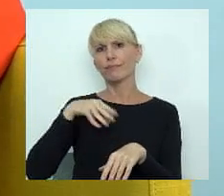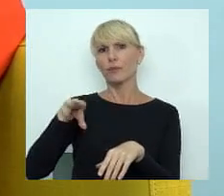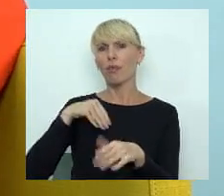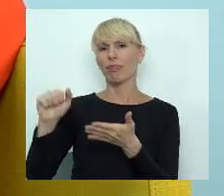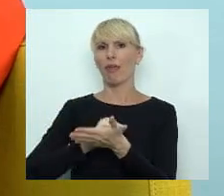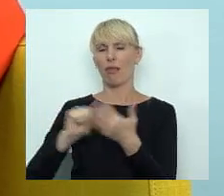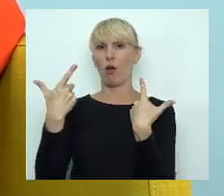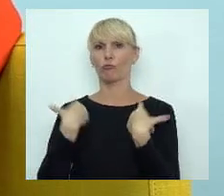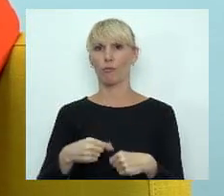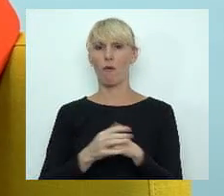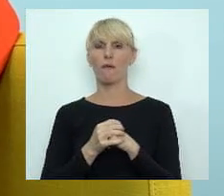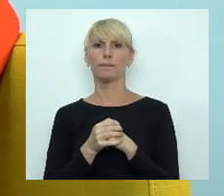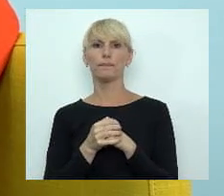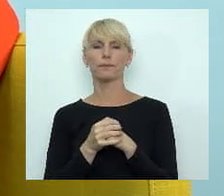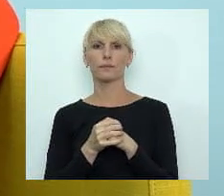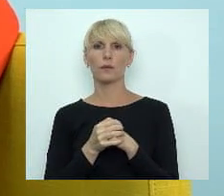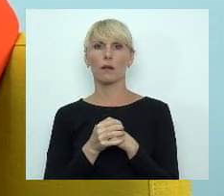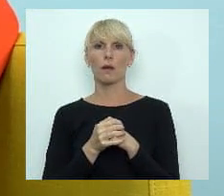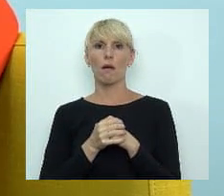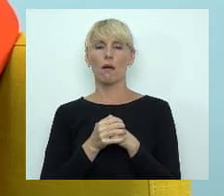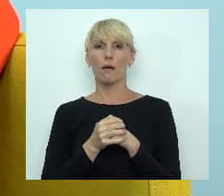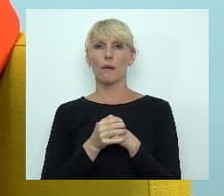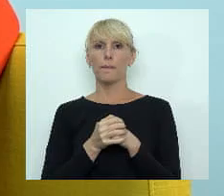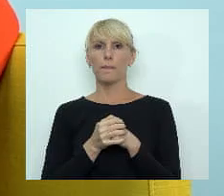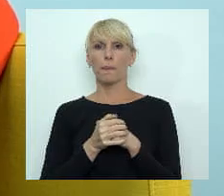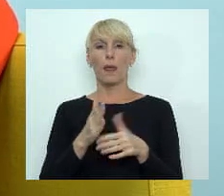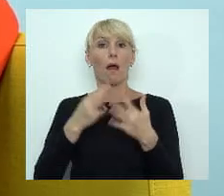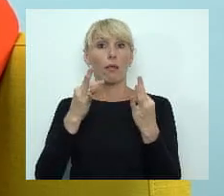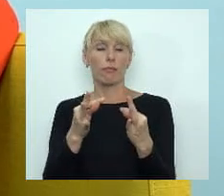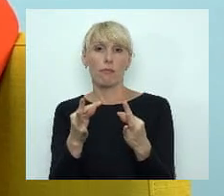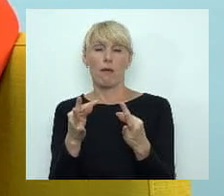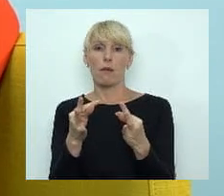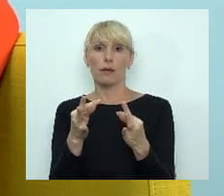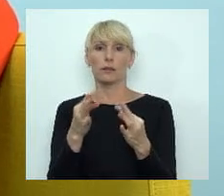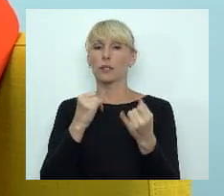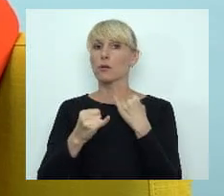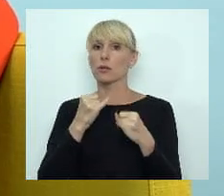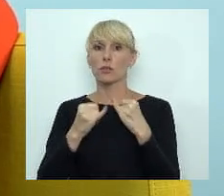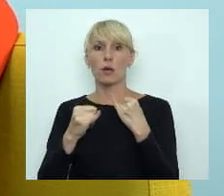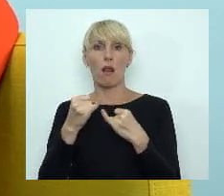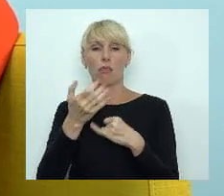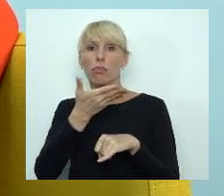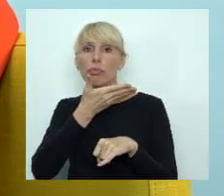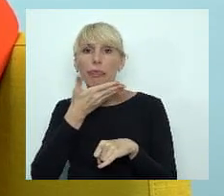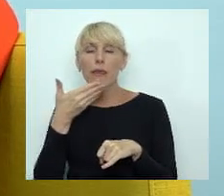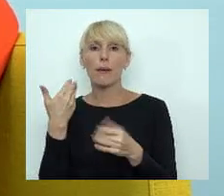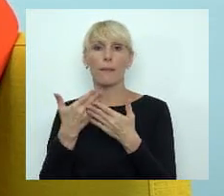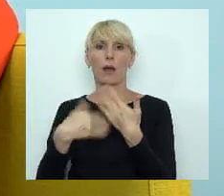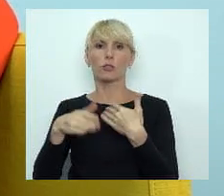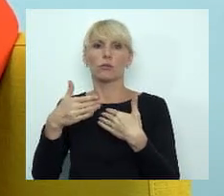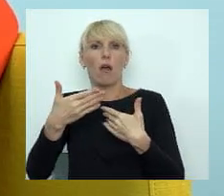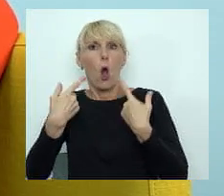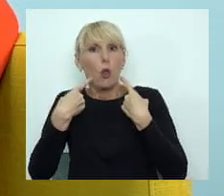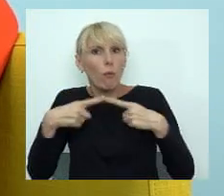To może dość bolesne, ale prawda jest taka, że jeżeli nie mamy w pewnej perspektywie obawy przed